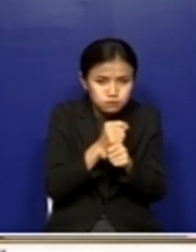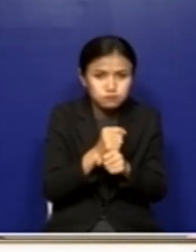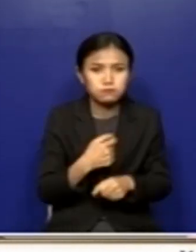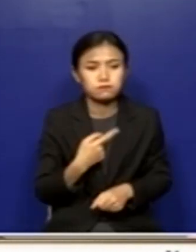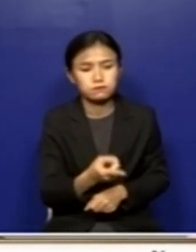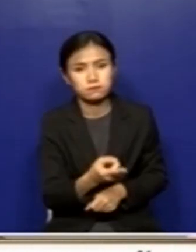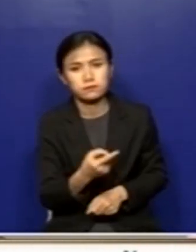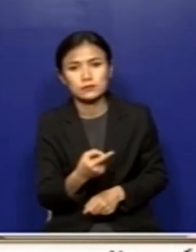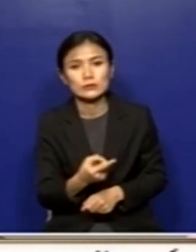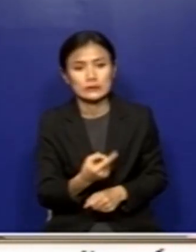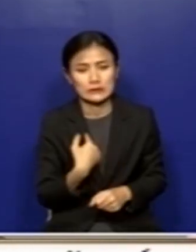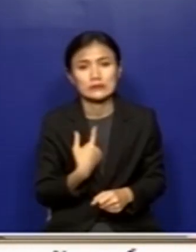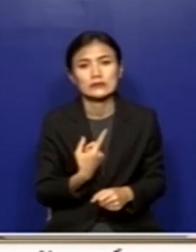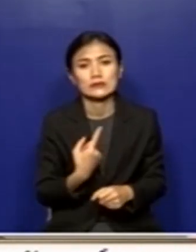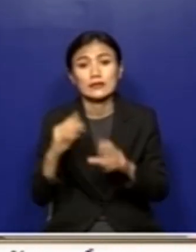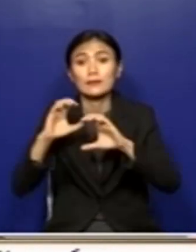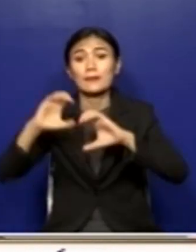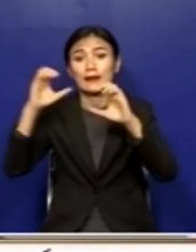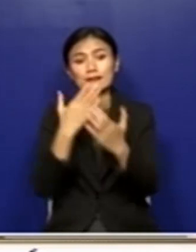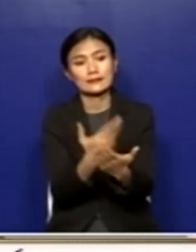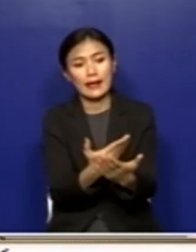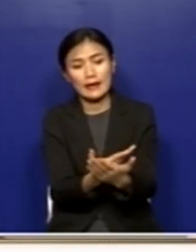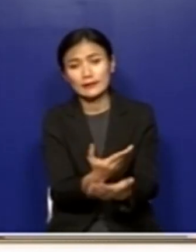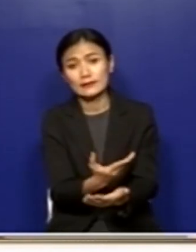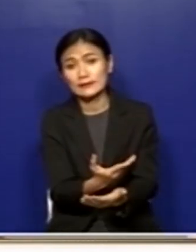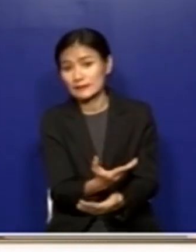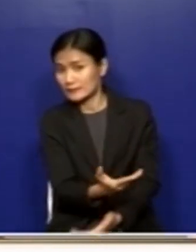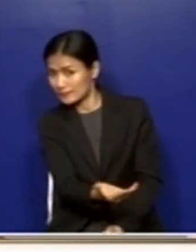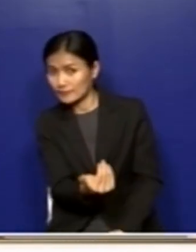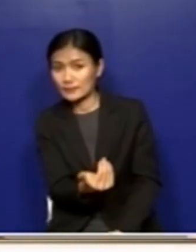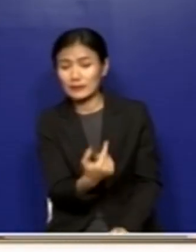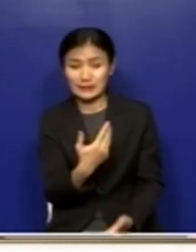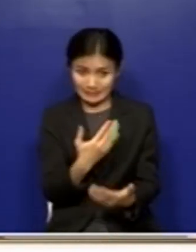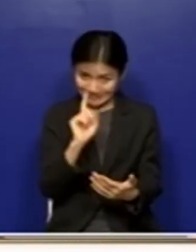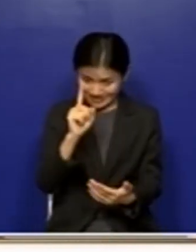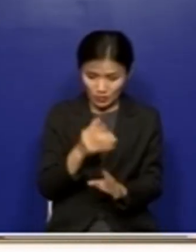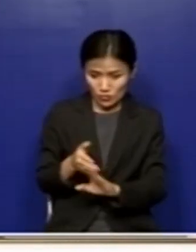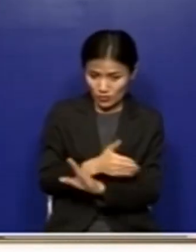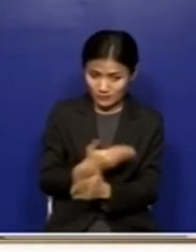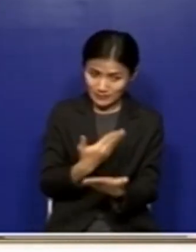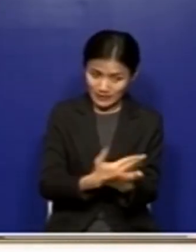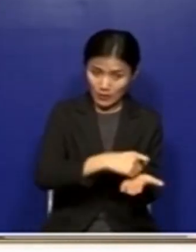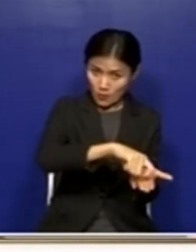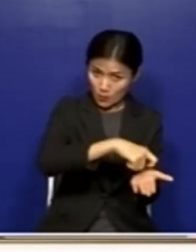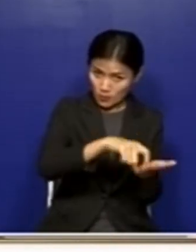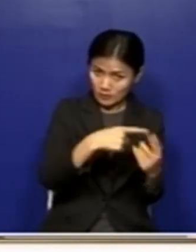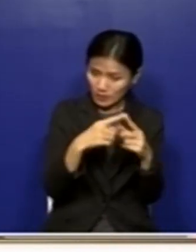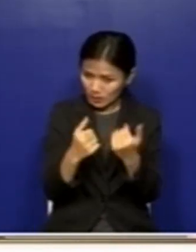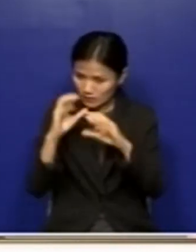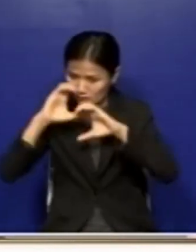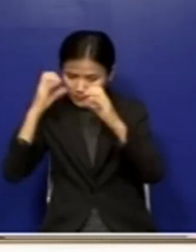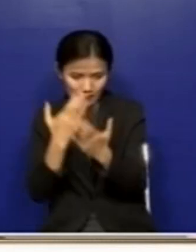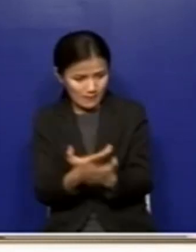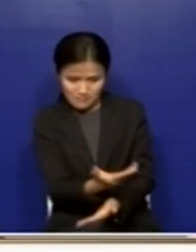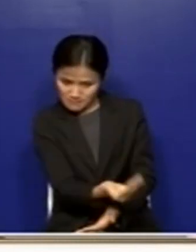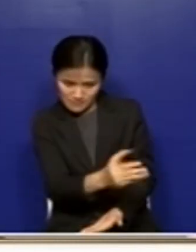เรียกเงินคืนค่ะท่านประธานคะก็อยากจะปรึกษาท่านรัฐมนตรีกระทรวงมหาดไทยว่าสมควรอย่างยิ่งที่จะ